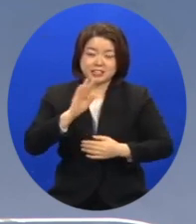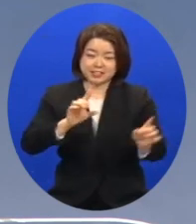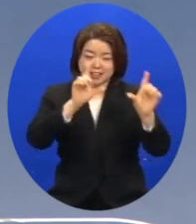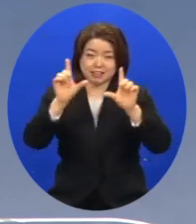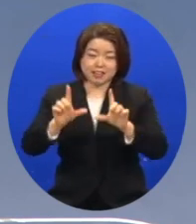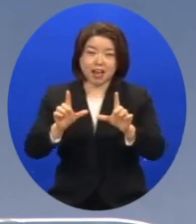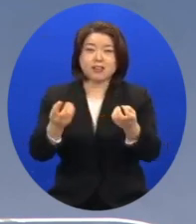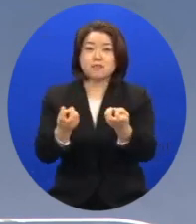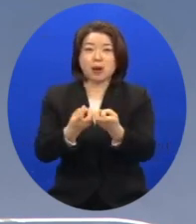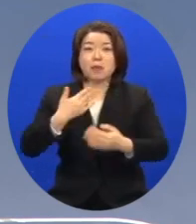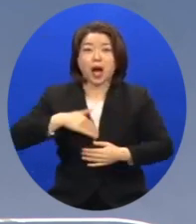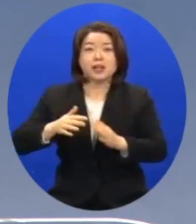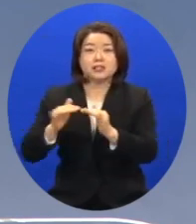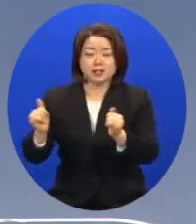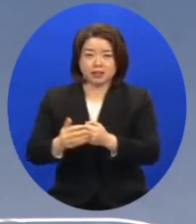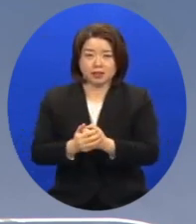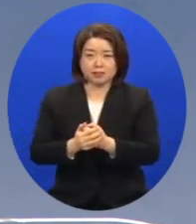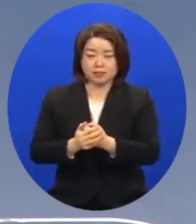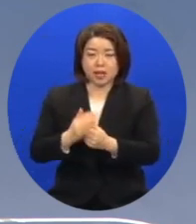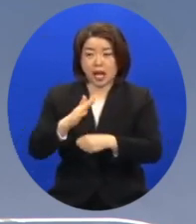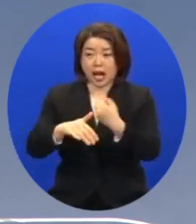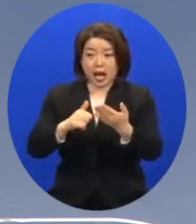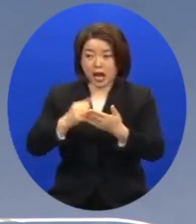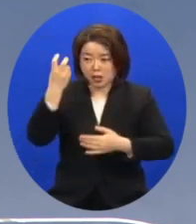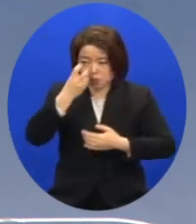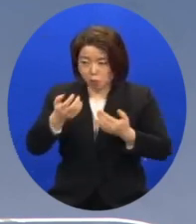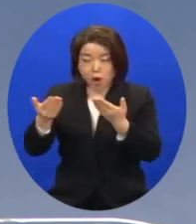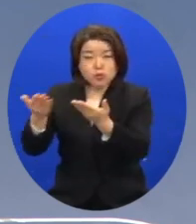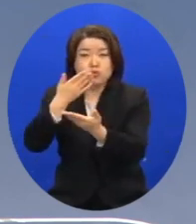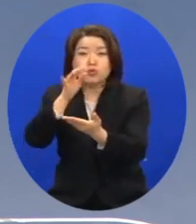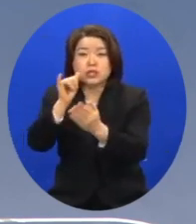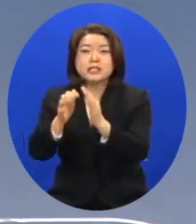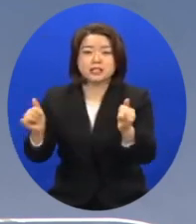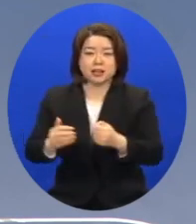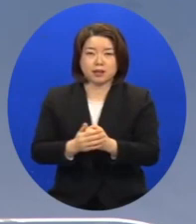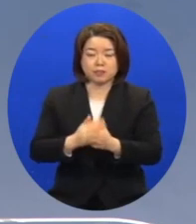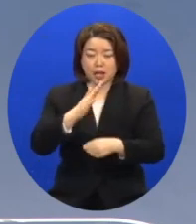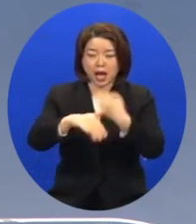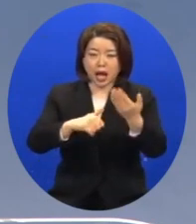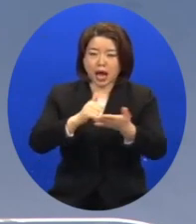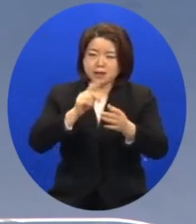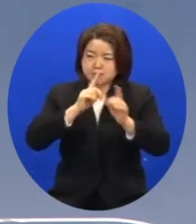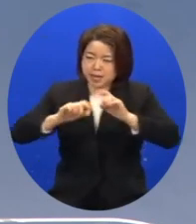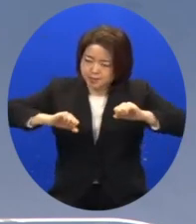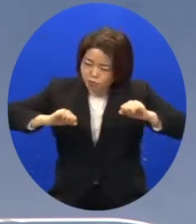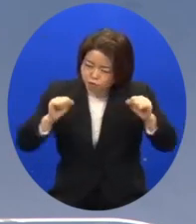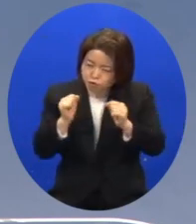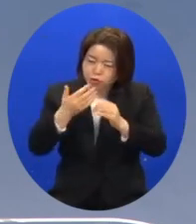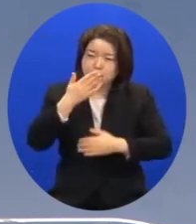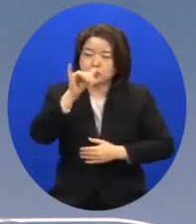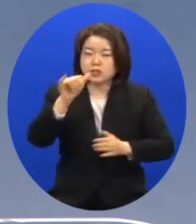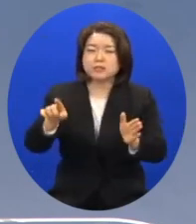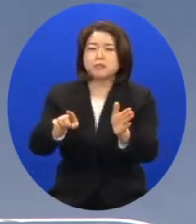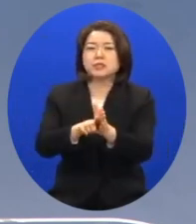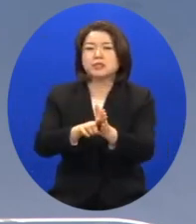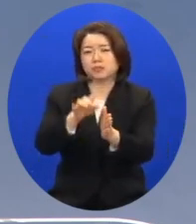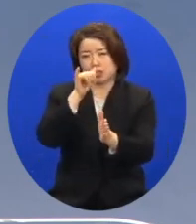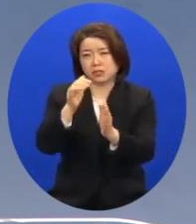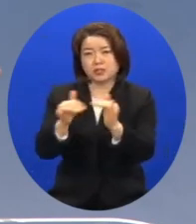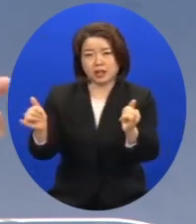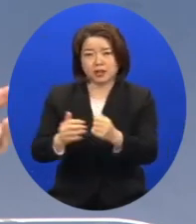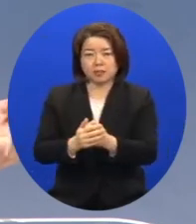사람이에요 하나님이 지킨 낼 수 있는 사람이에요 하나님의 하라는 대로 할 수 있는 믿음이 있는 사람이에요